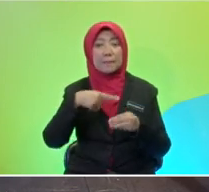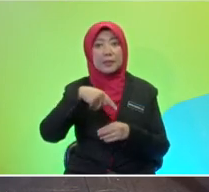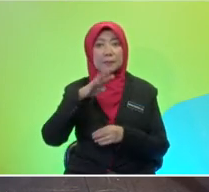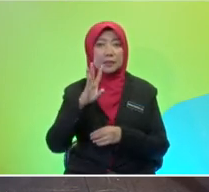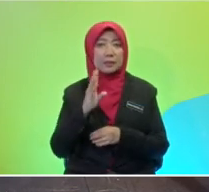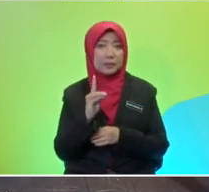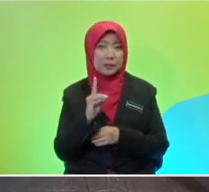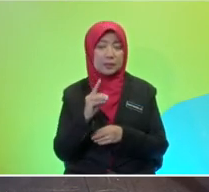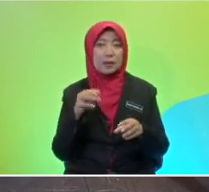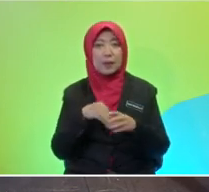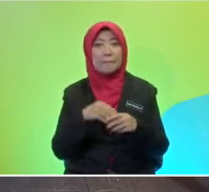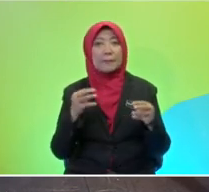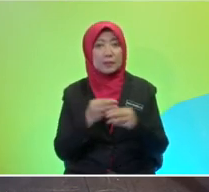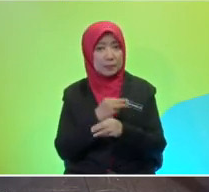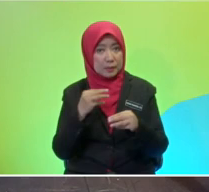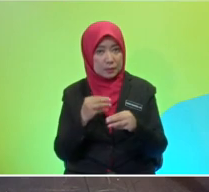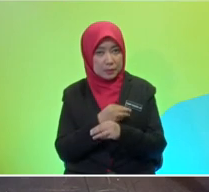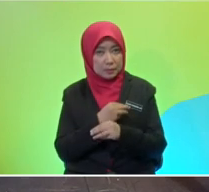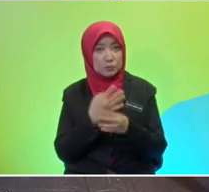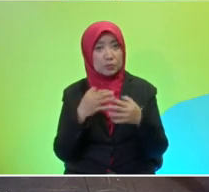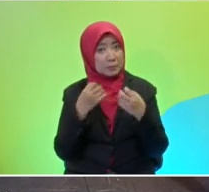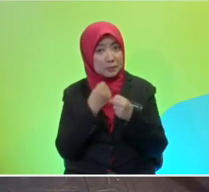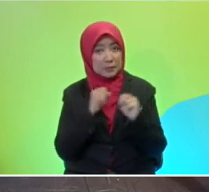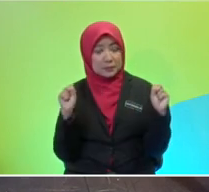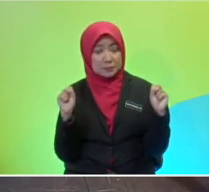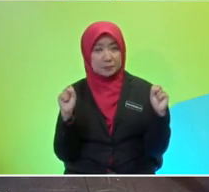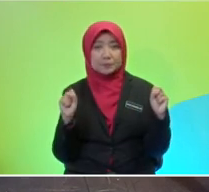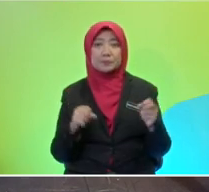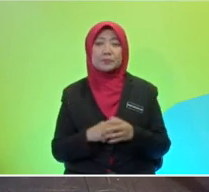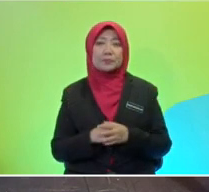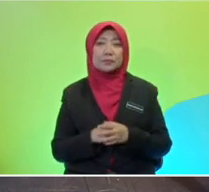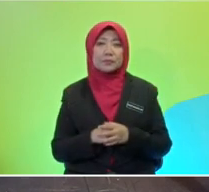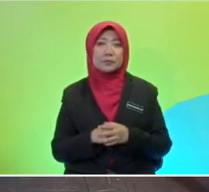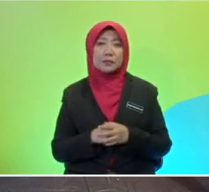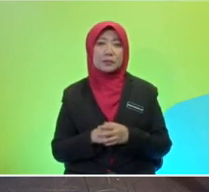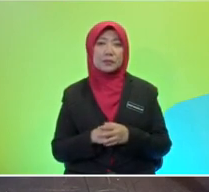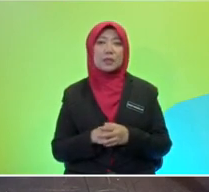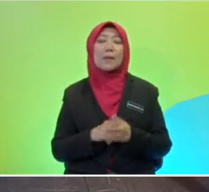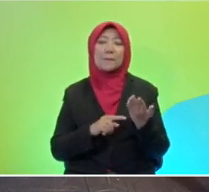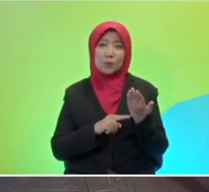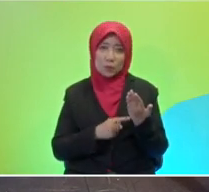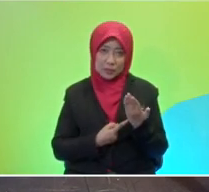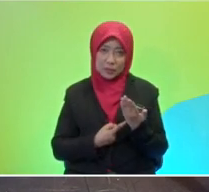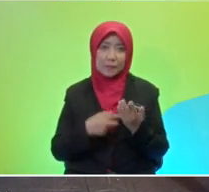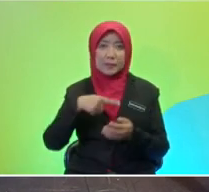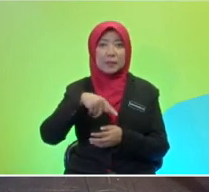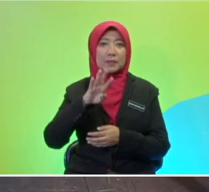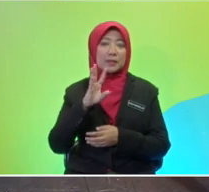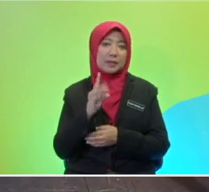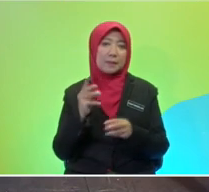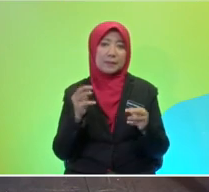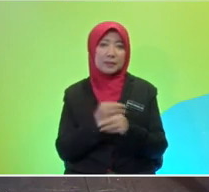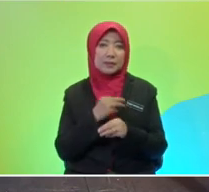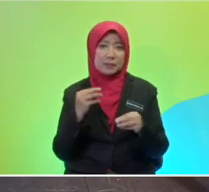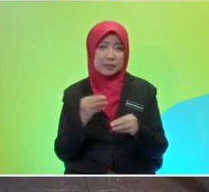dalam bersedia jadi tampomasi Bismillahirrahmanirrahim kita mulaikan dalam matematika bersama